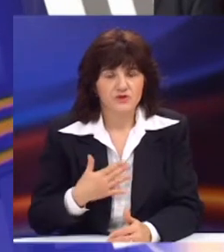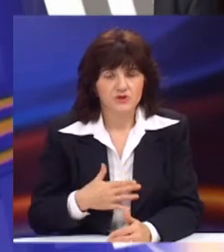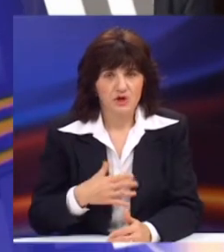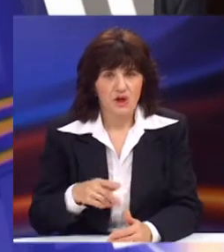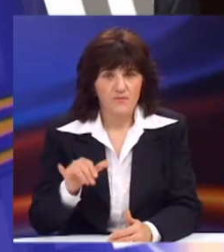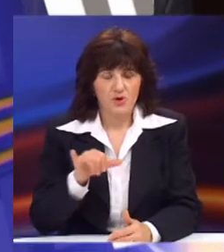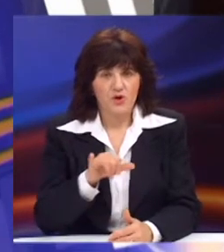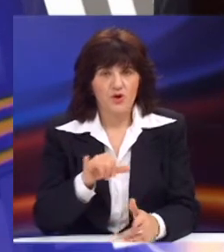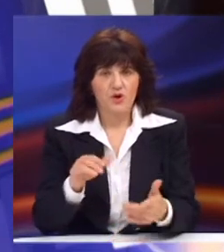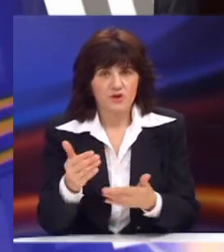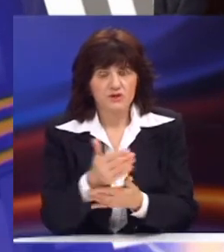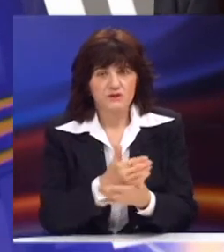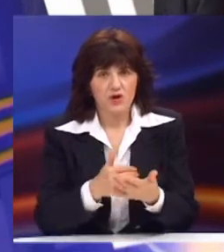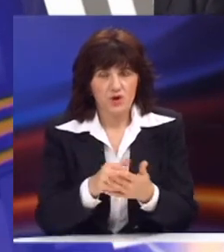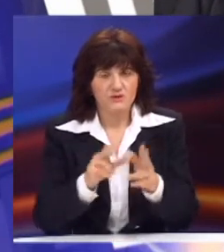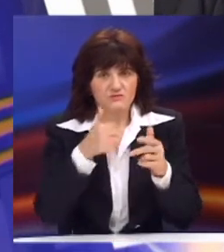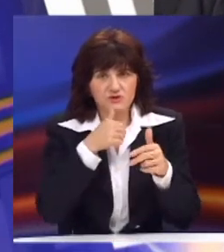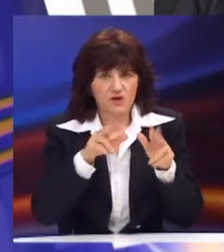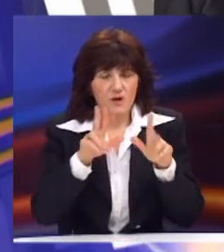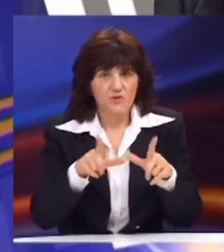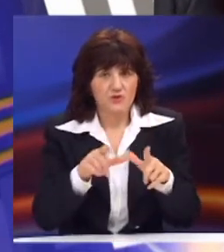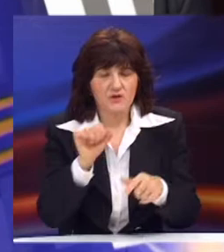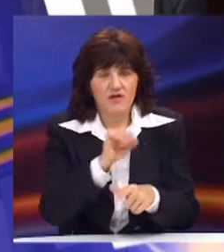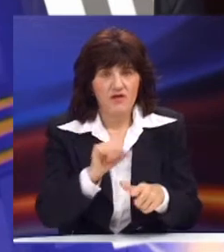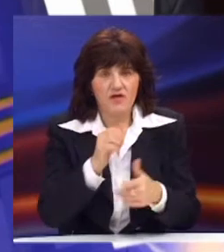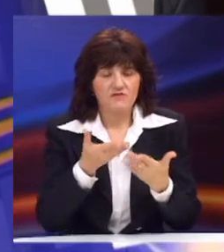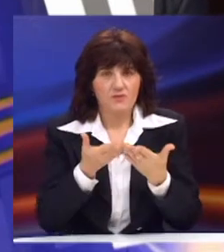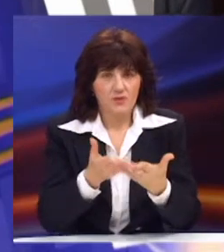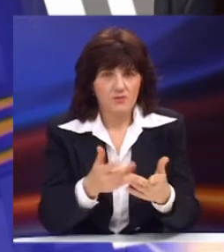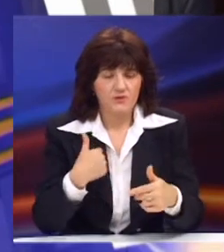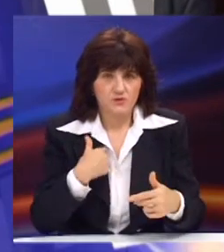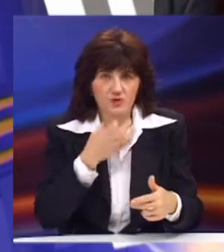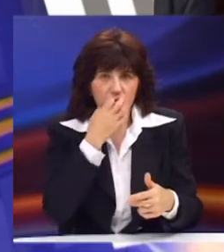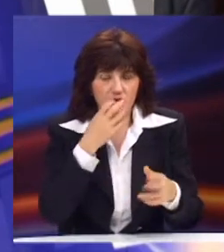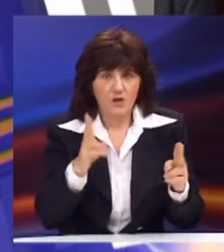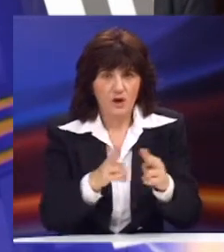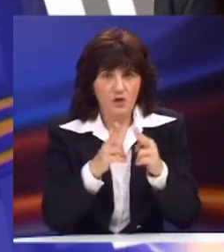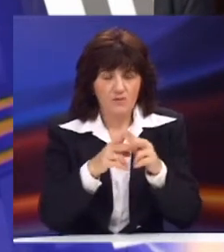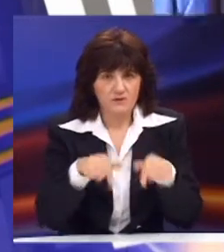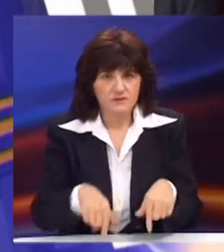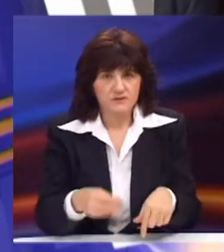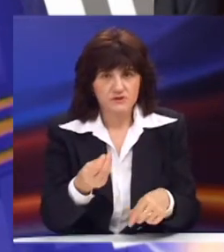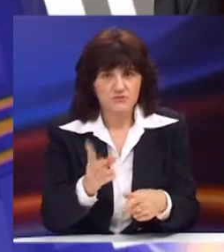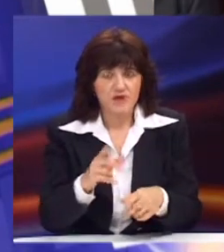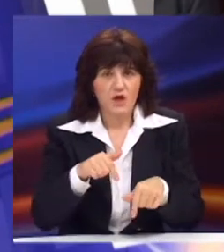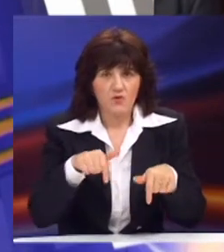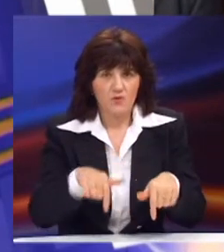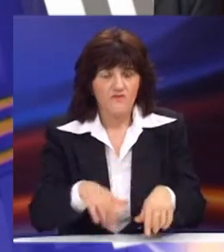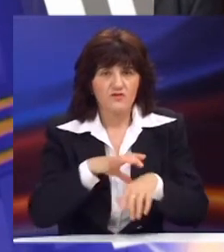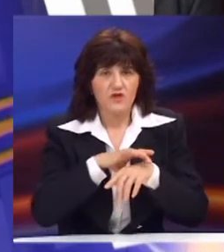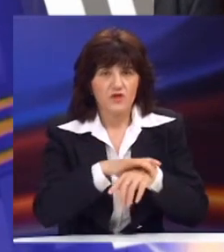iskoristimo mogućnosti koje nam pruža Evropska unija, da upoznamo sistem u Srbiji kako bi u našu zemlju